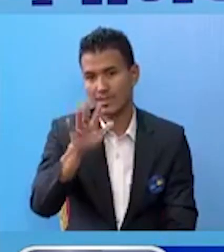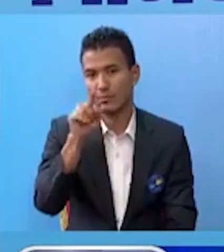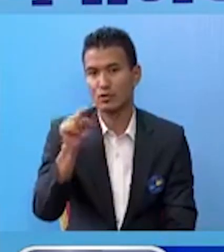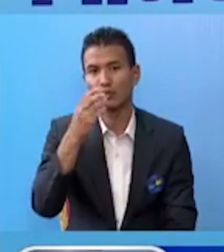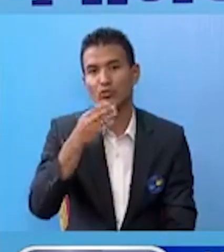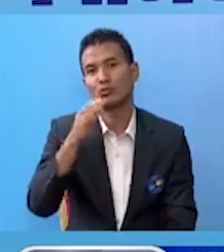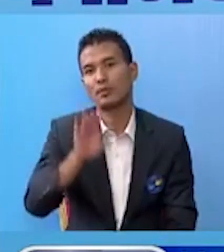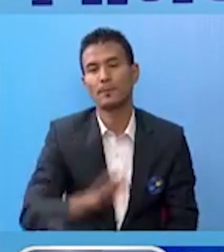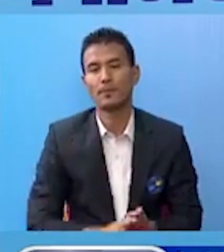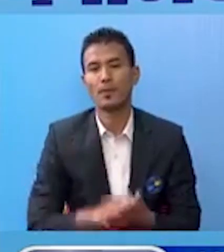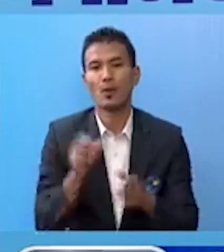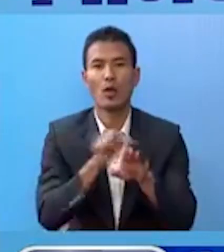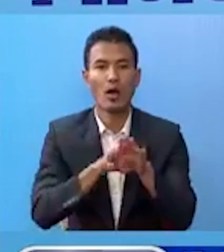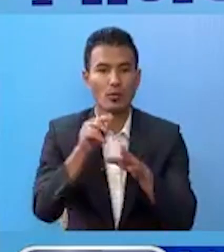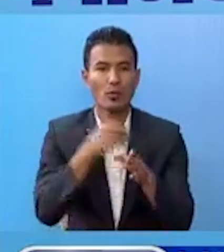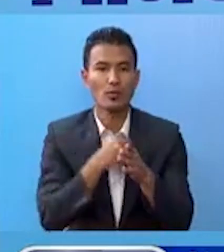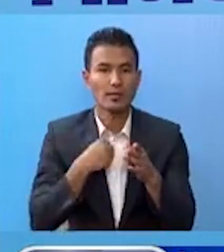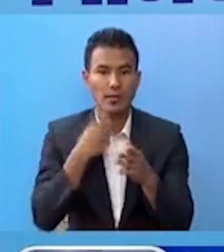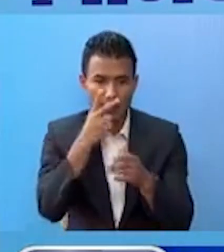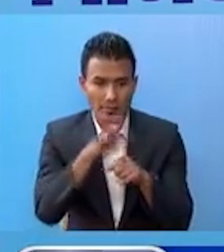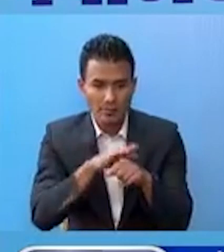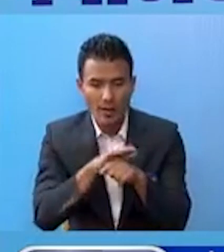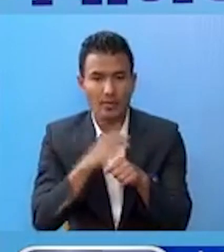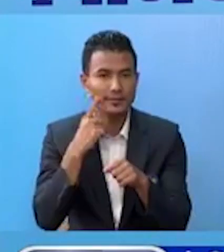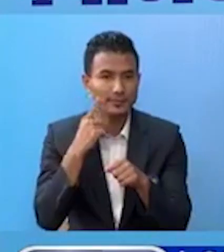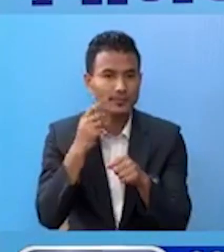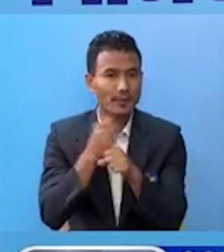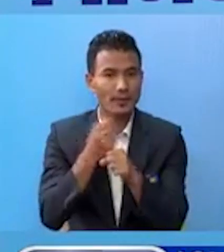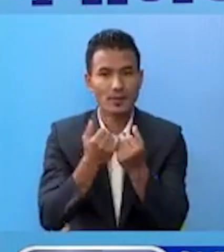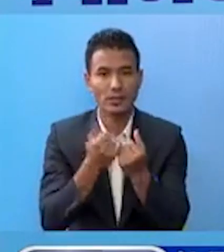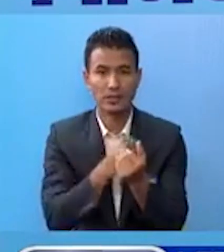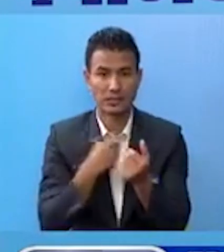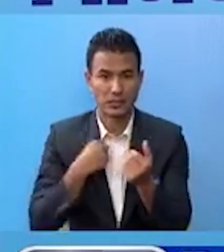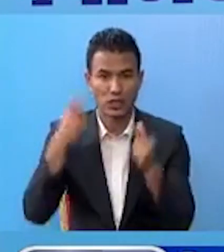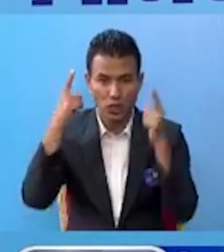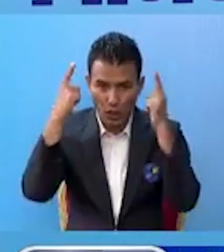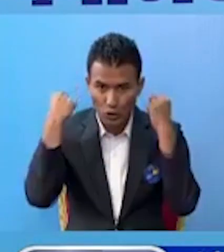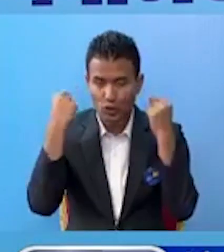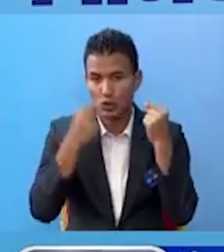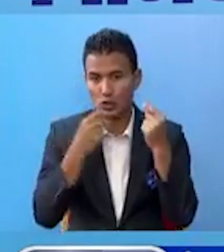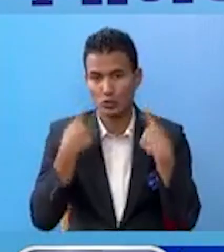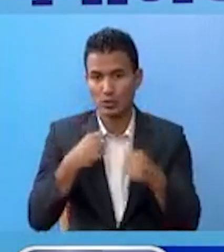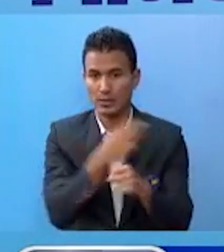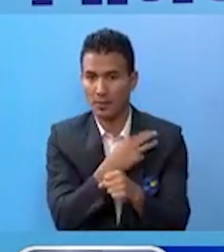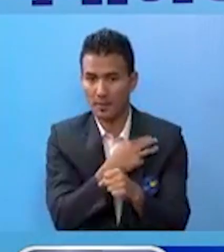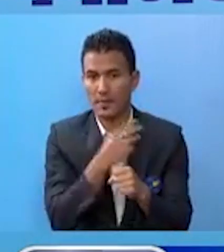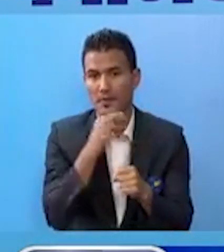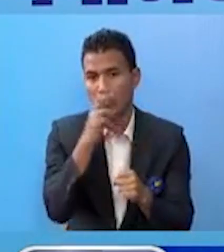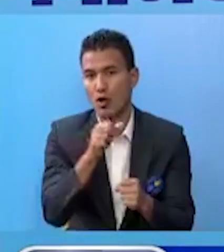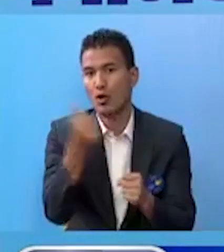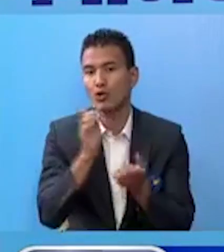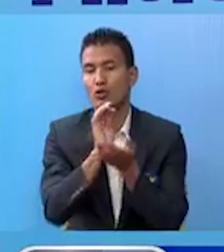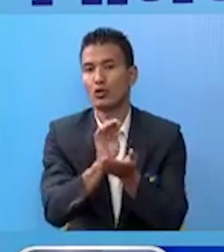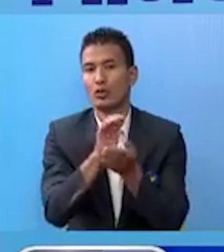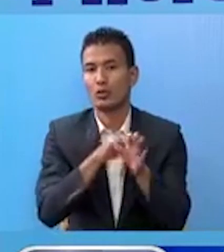50.5% हुनुहुन्छ। उहाँहरूको उपचार तथा हेरचाहमा अवरात्र खटिनुभएका चिकित्सक, नर्स, स्वास्थ्यकर्मी तथा अन्य